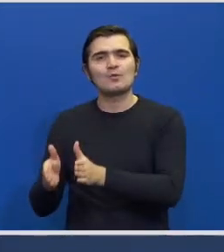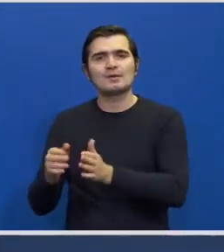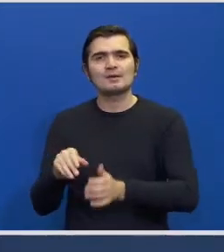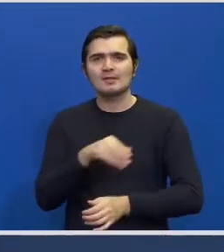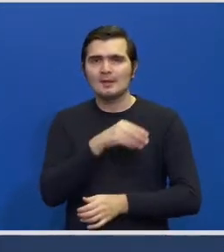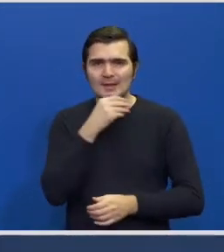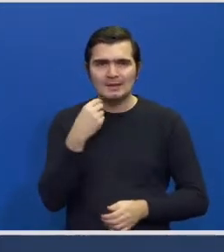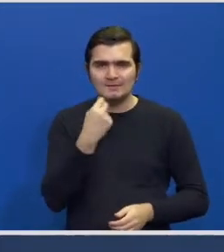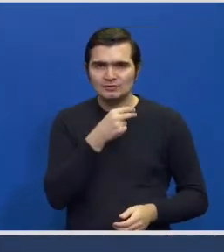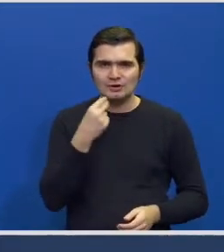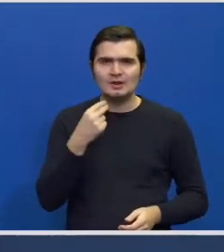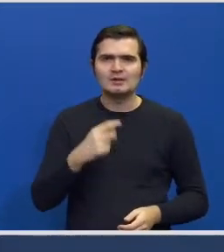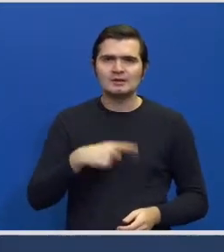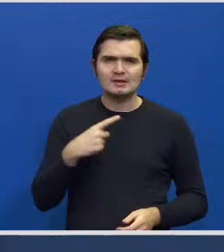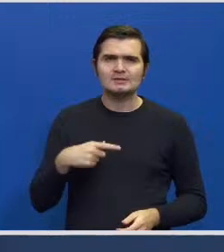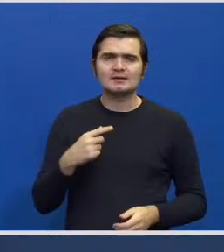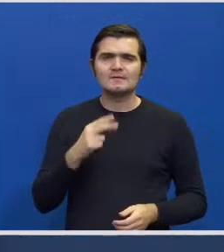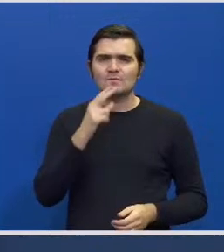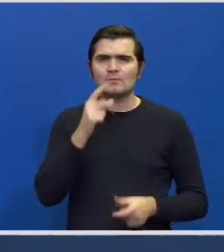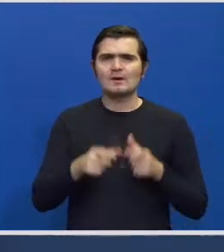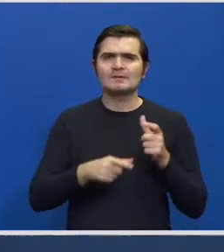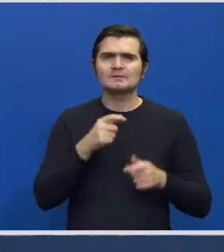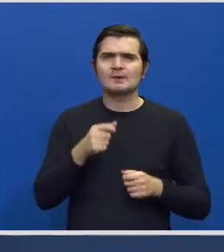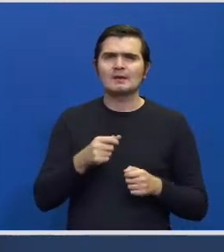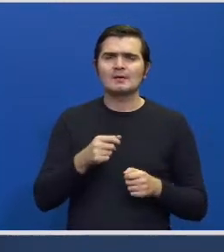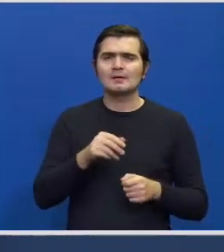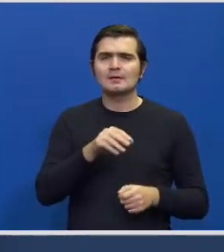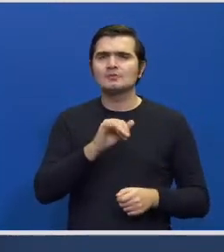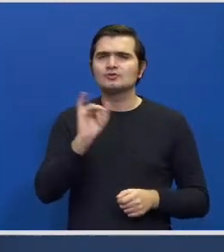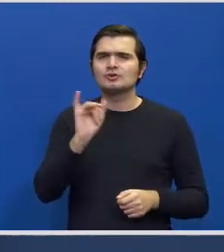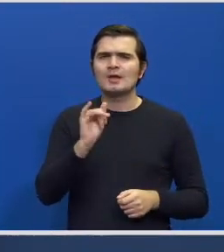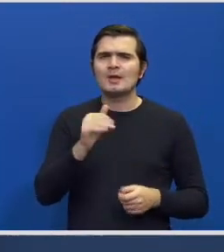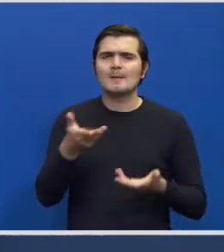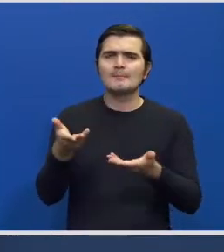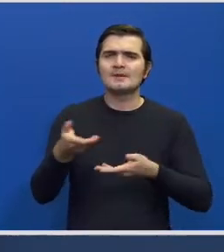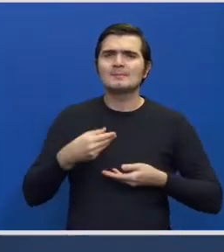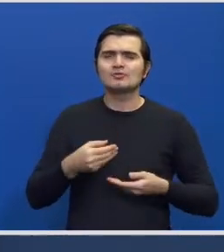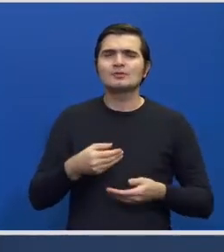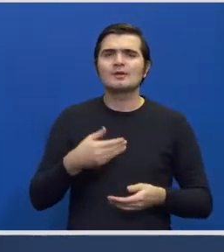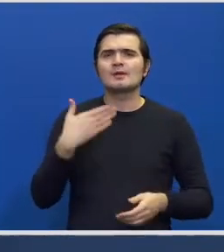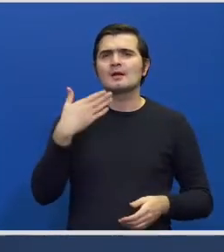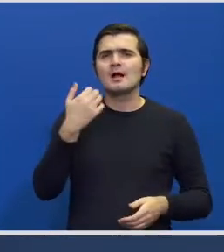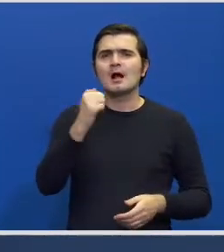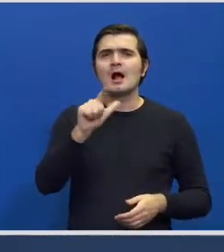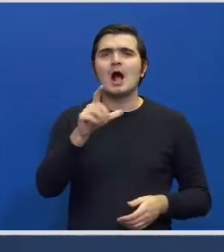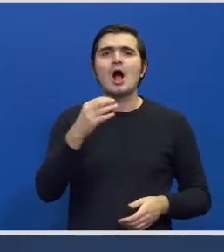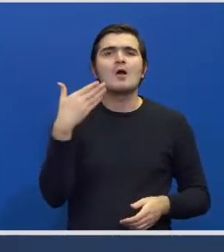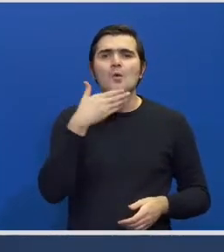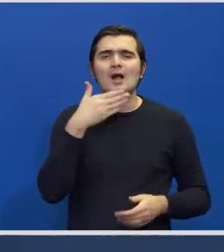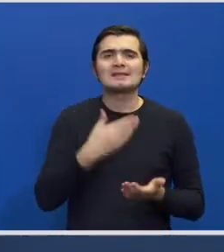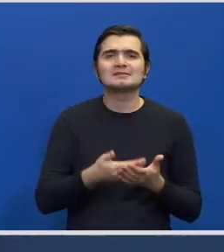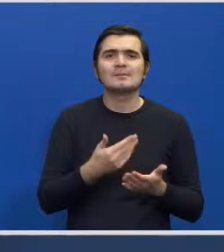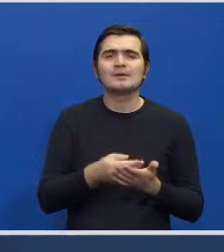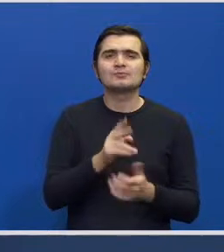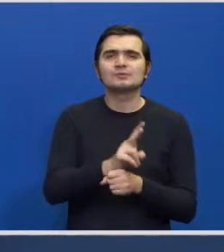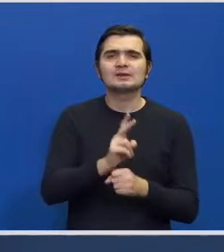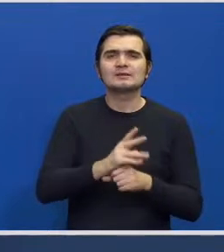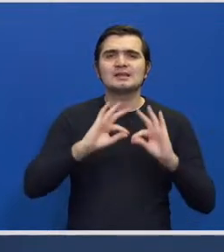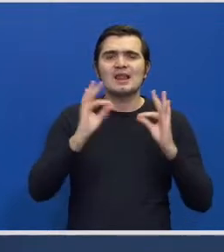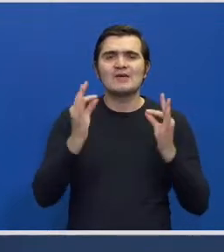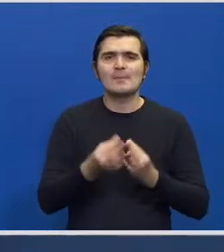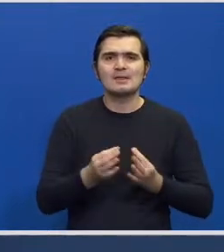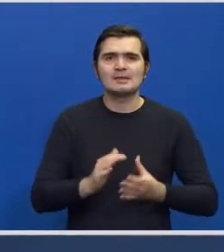ultima categorie de beneficiari este cea referitoare la beneficiarii de alocație